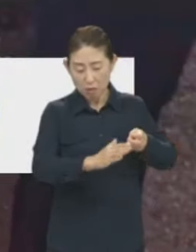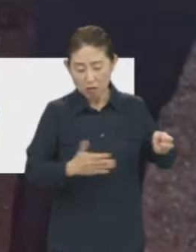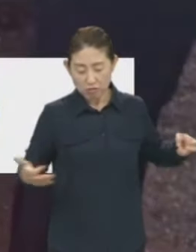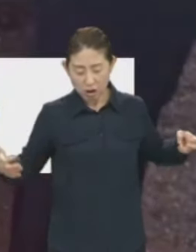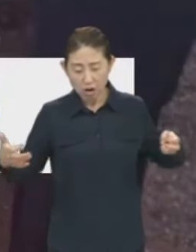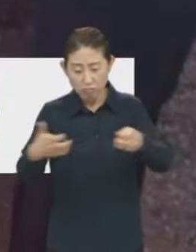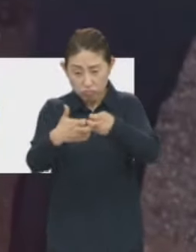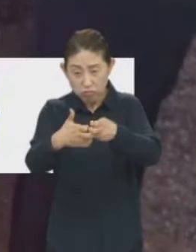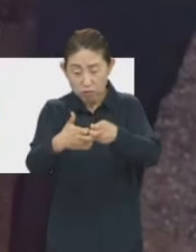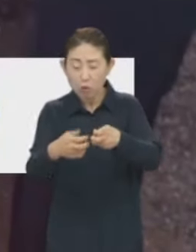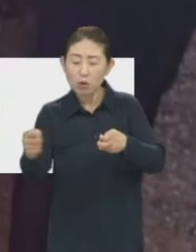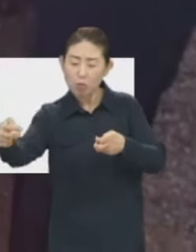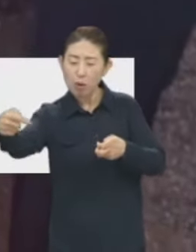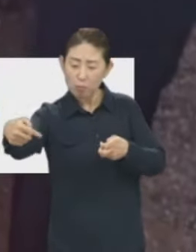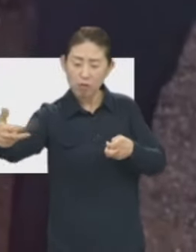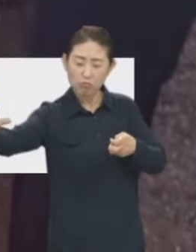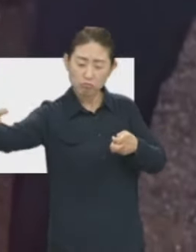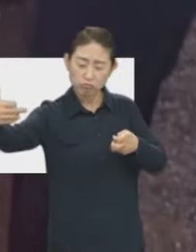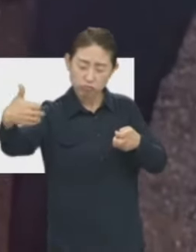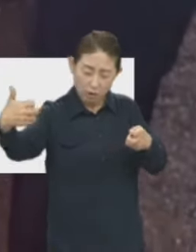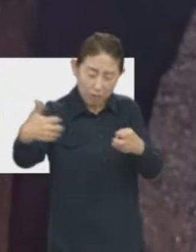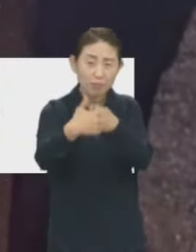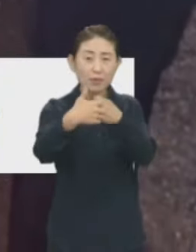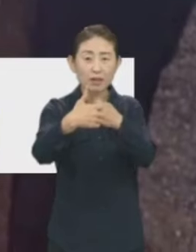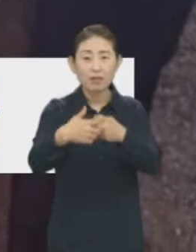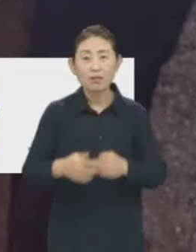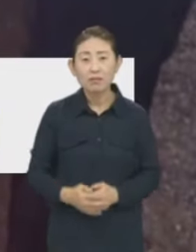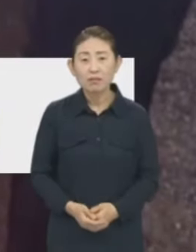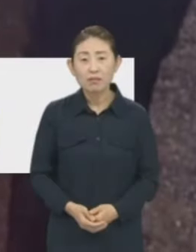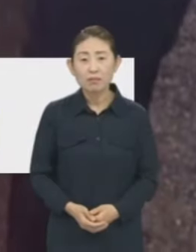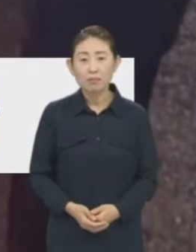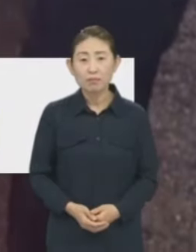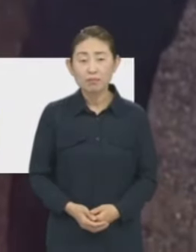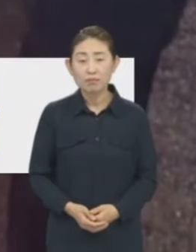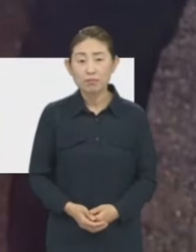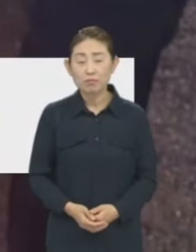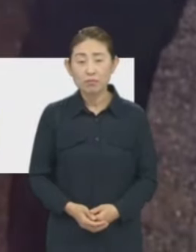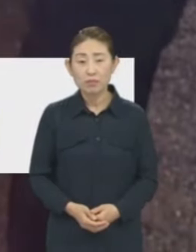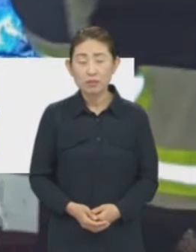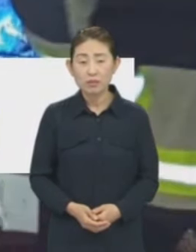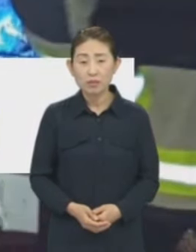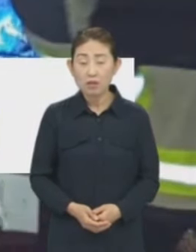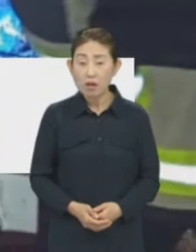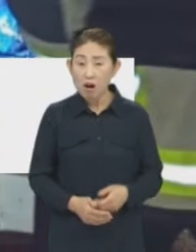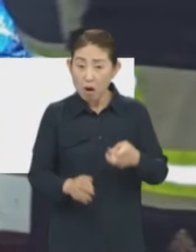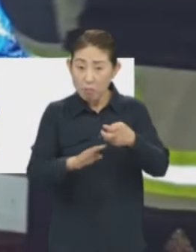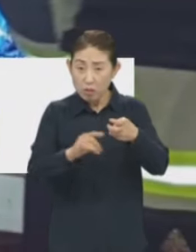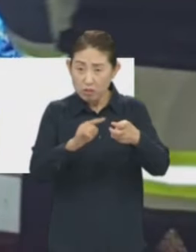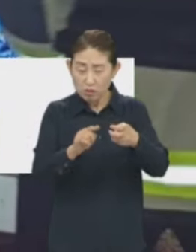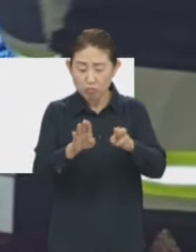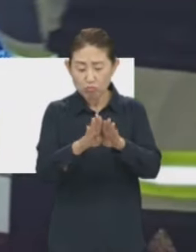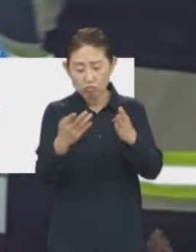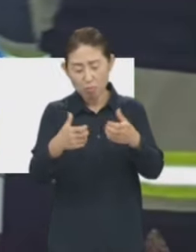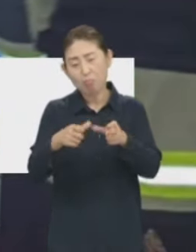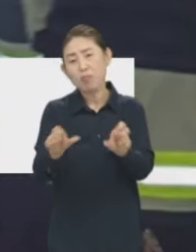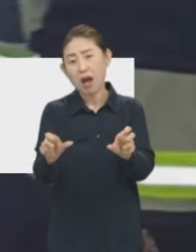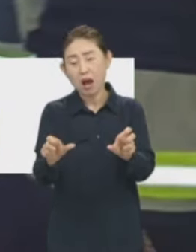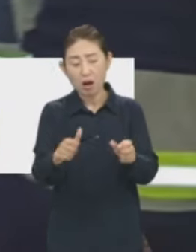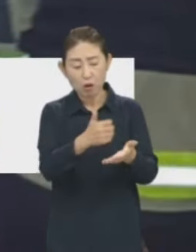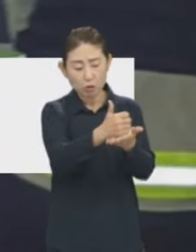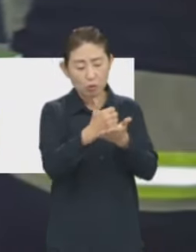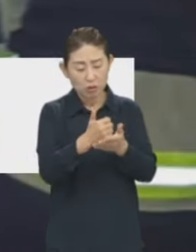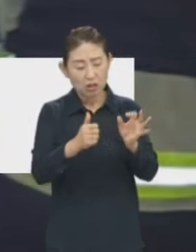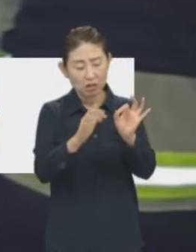버스와 부딪친 뒤 맞은편에서 달리던 또 다른 SUV 차량과 부딪혔습니다이 사고로 버스 출입문이 망가져